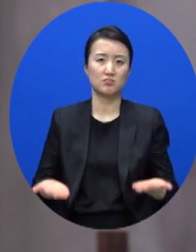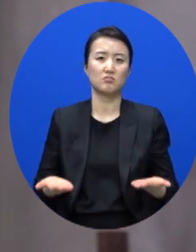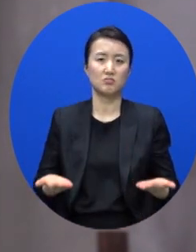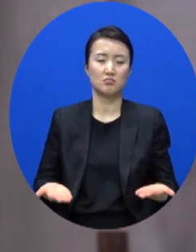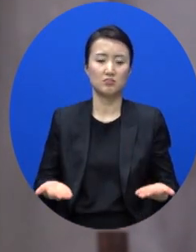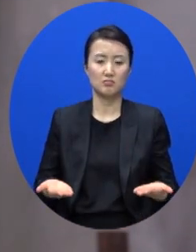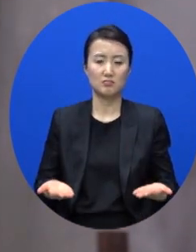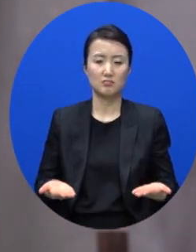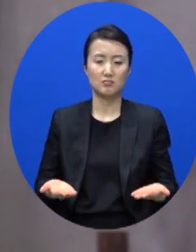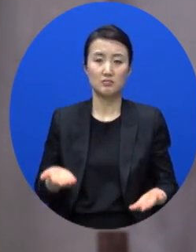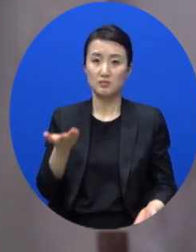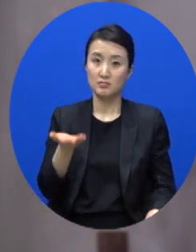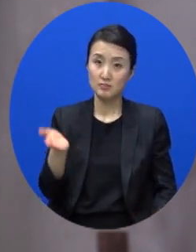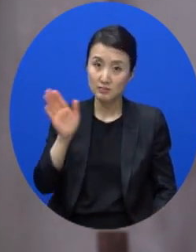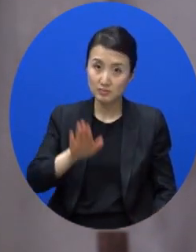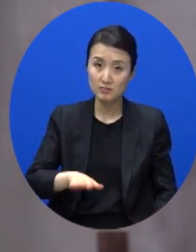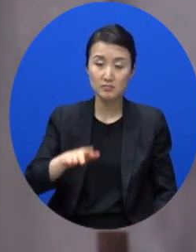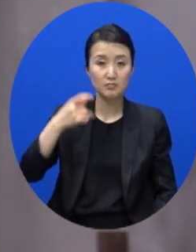중국에